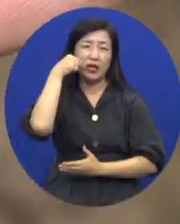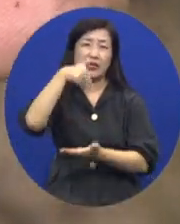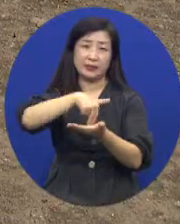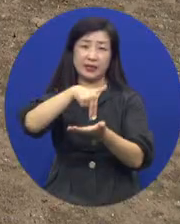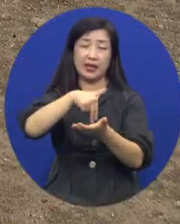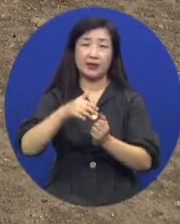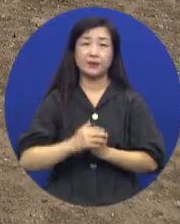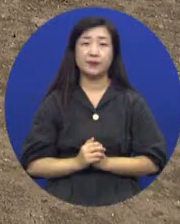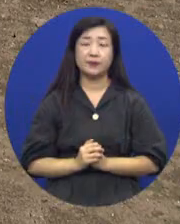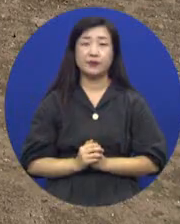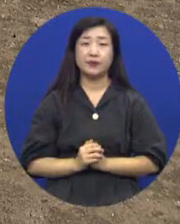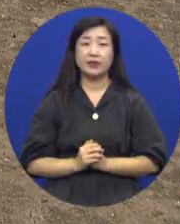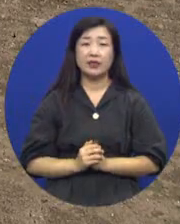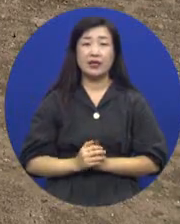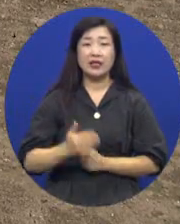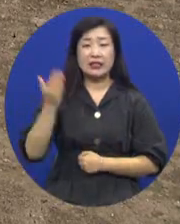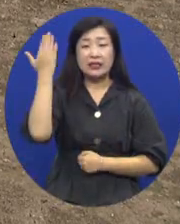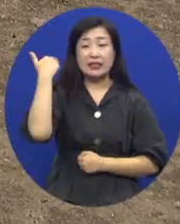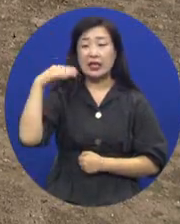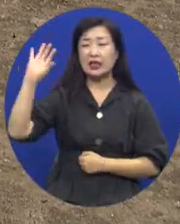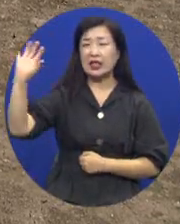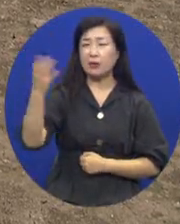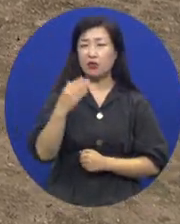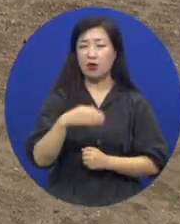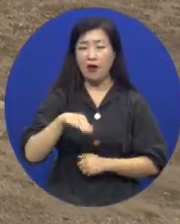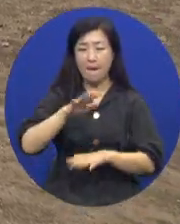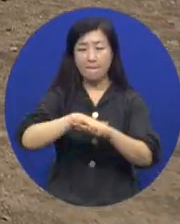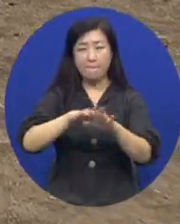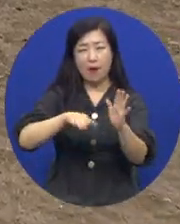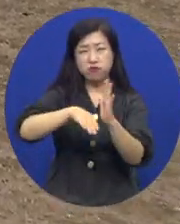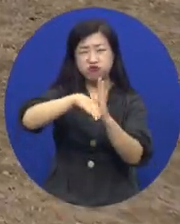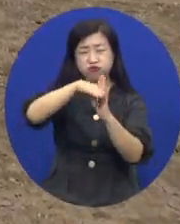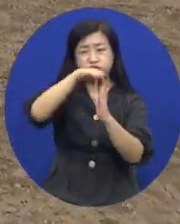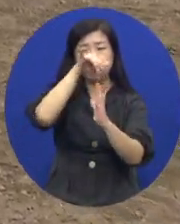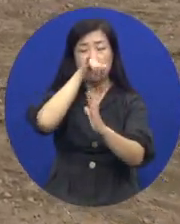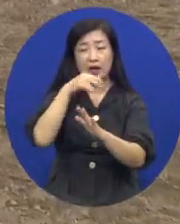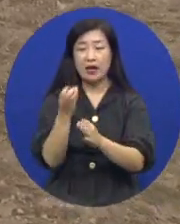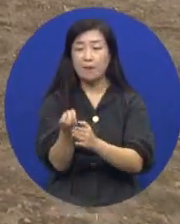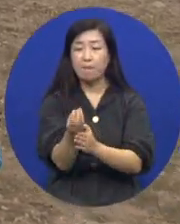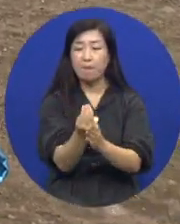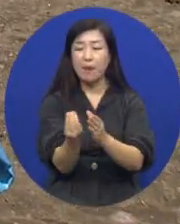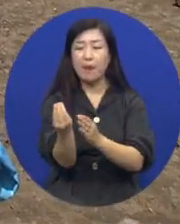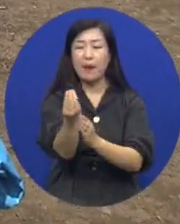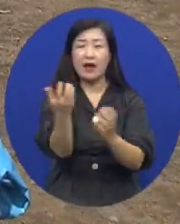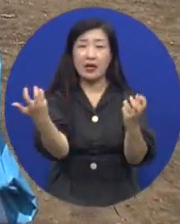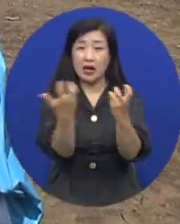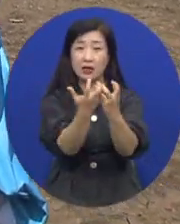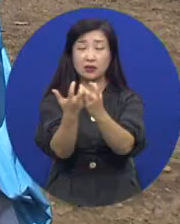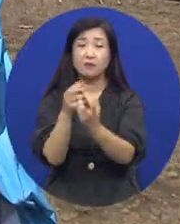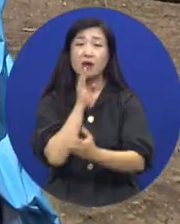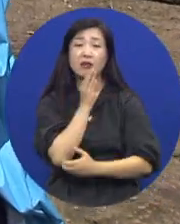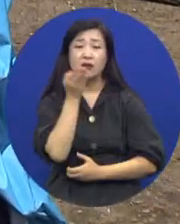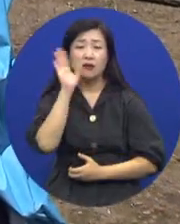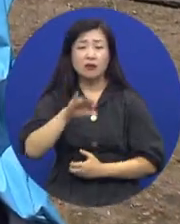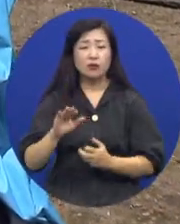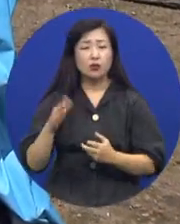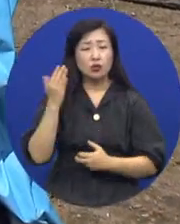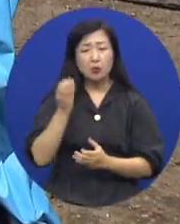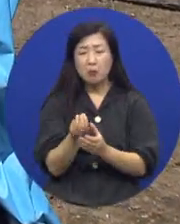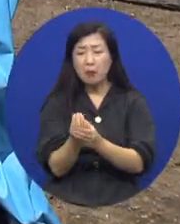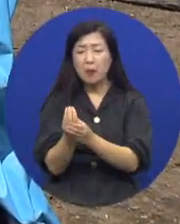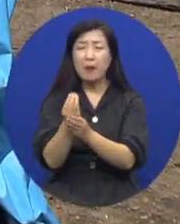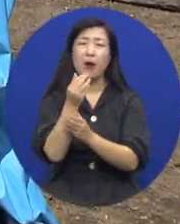됐습니다. 지난 태풍으로 물에 잠겼던 이 마늘밭은 발화된 싹으로 가득해야 하지만 제대로 피운 싹을